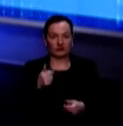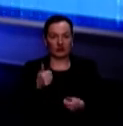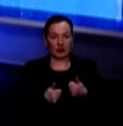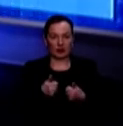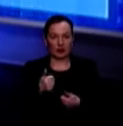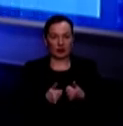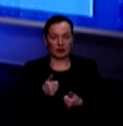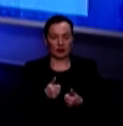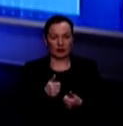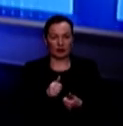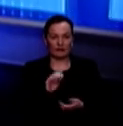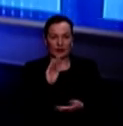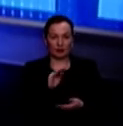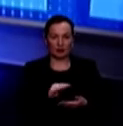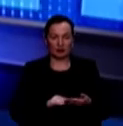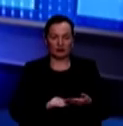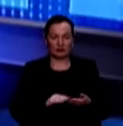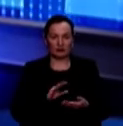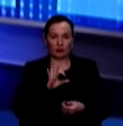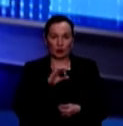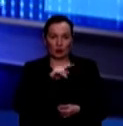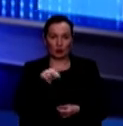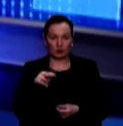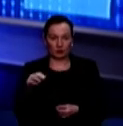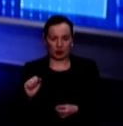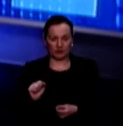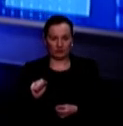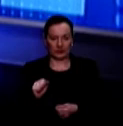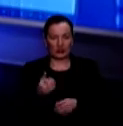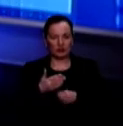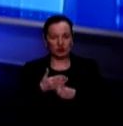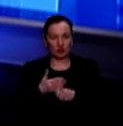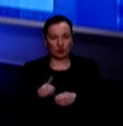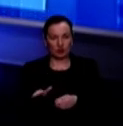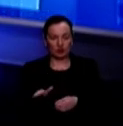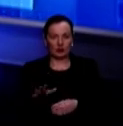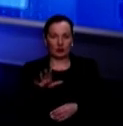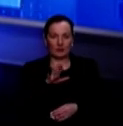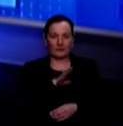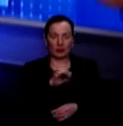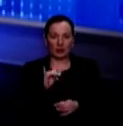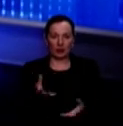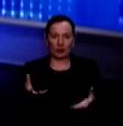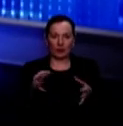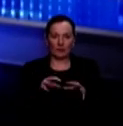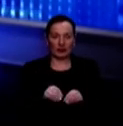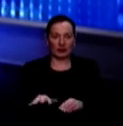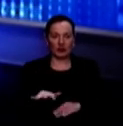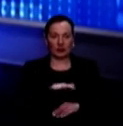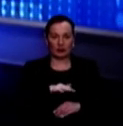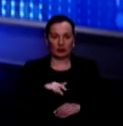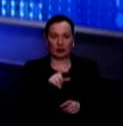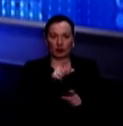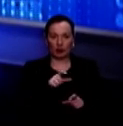прописувала облдержадміністрація. Ну, частково, дивіться, тут частково. Да. А були і об'єднані територіальні громади, наприклад, об'єднані і